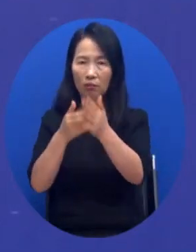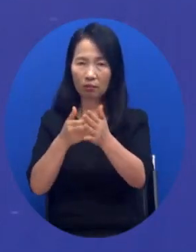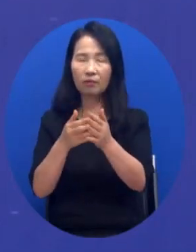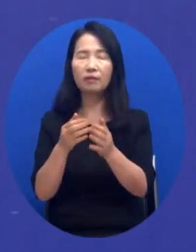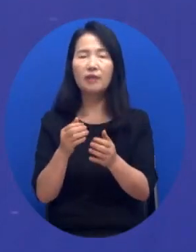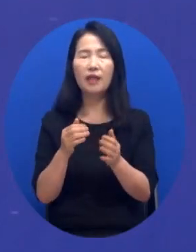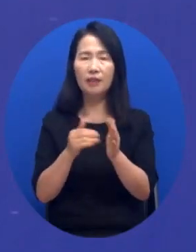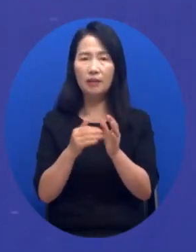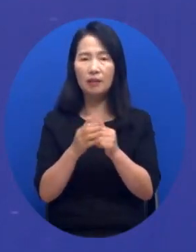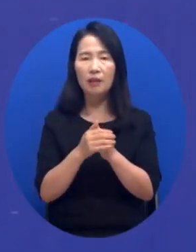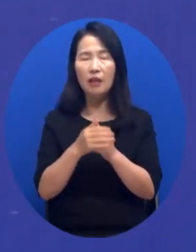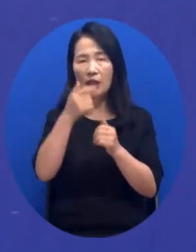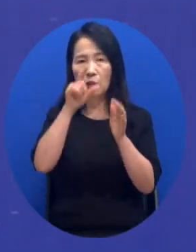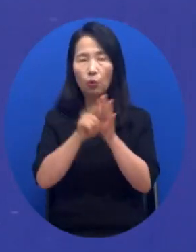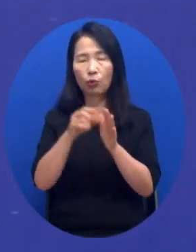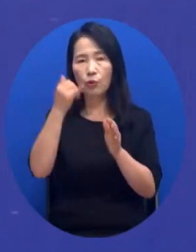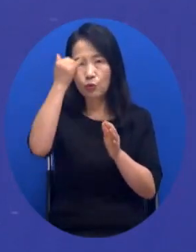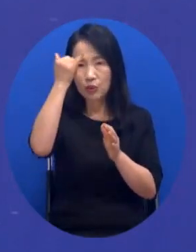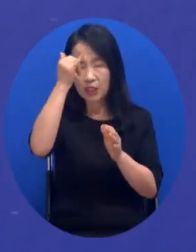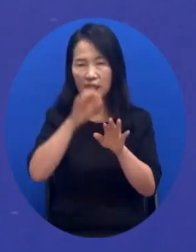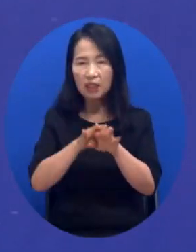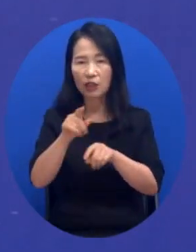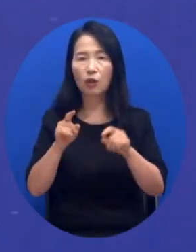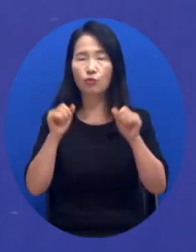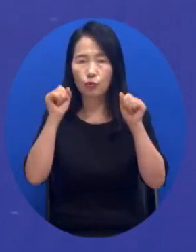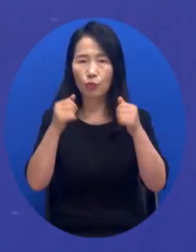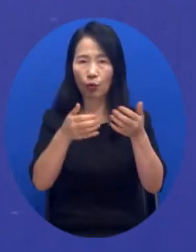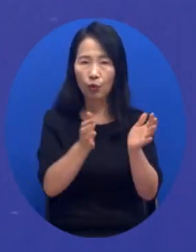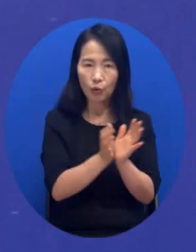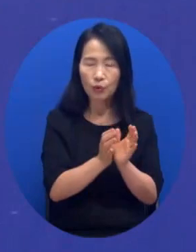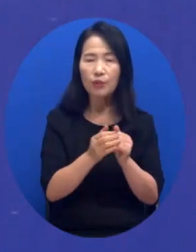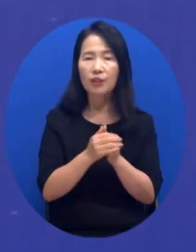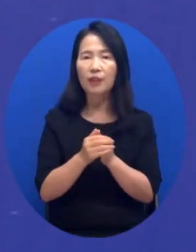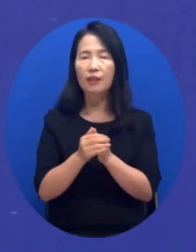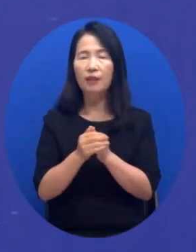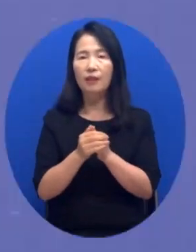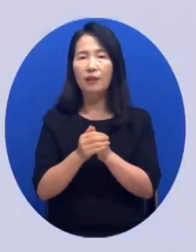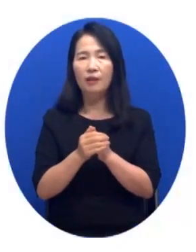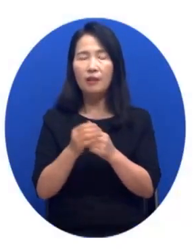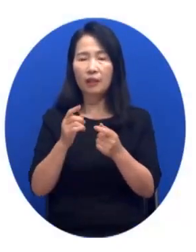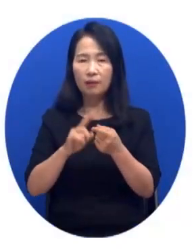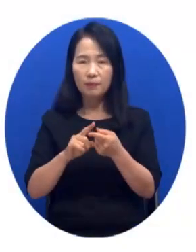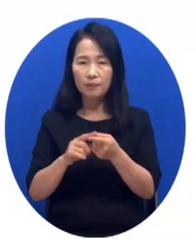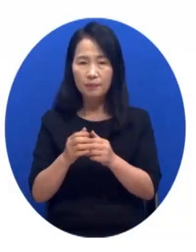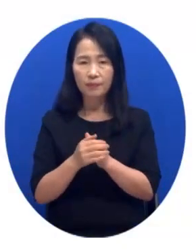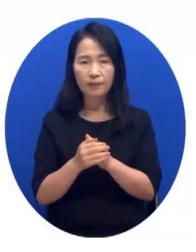기독교윤리 실천운동이 주요 장로교단 총회에 대한 논평을 발표했습니다.